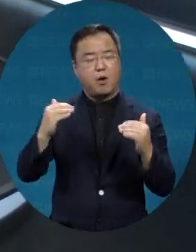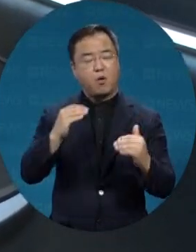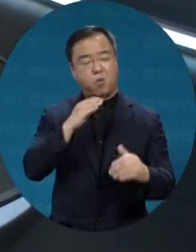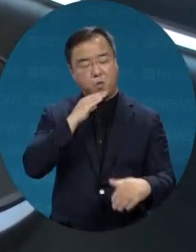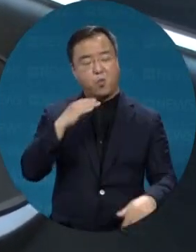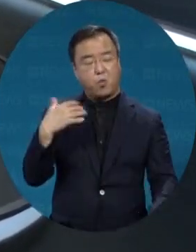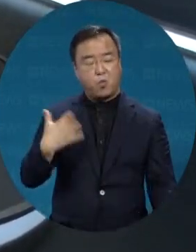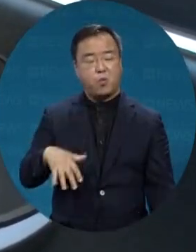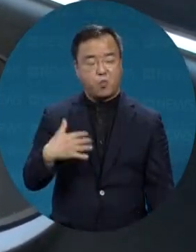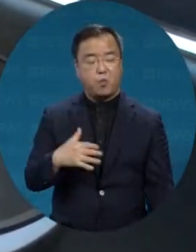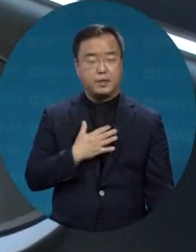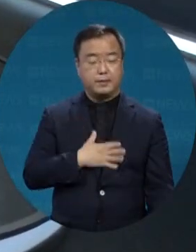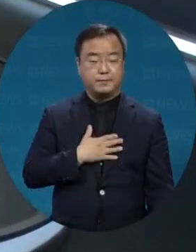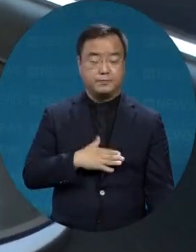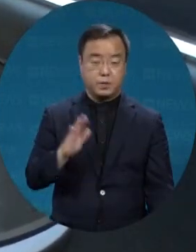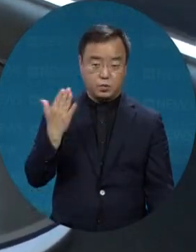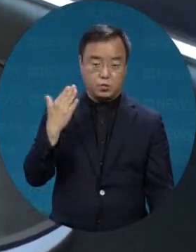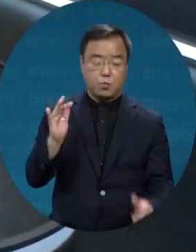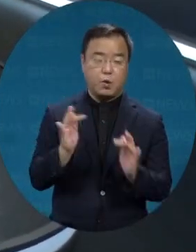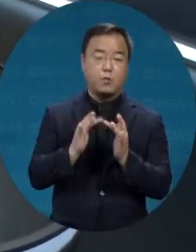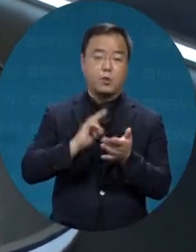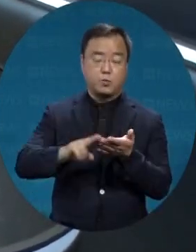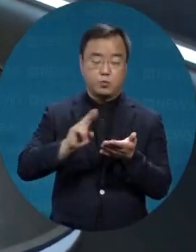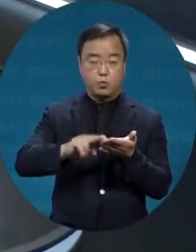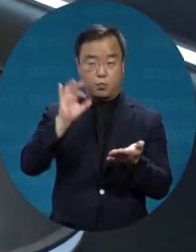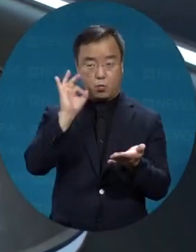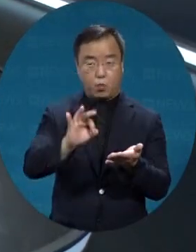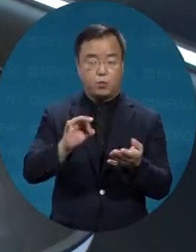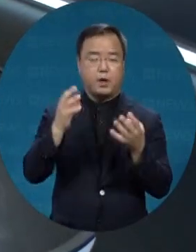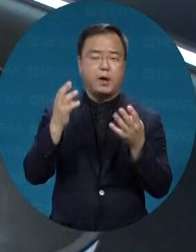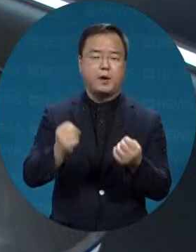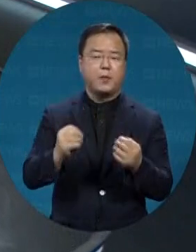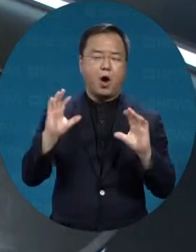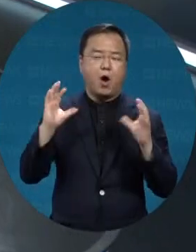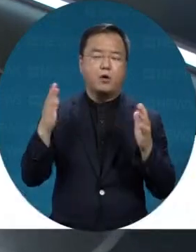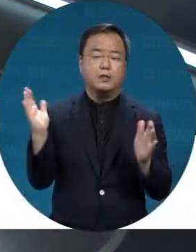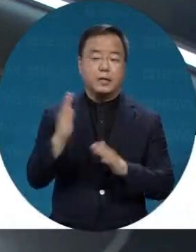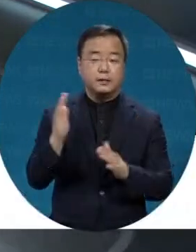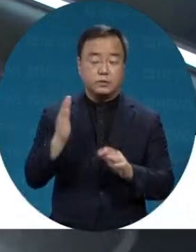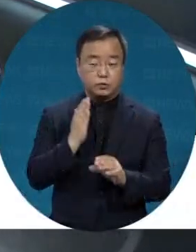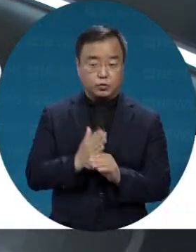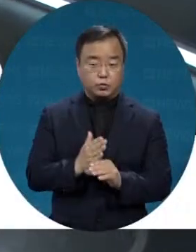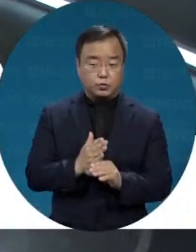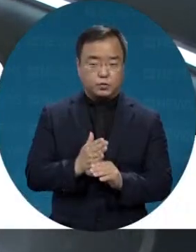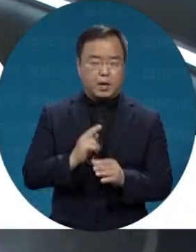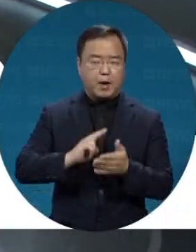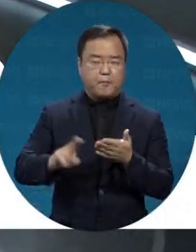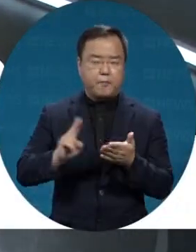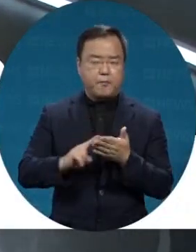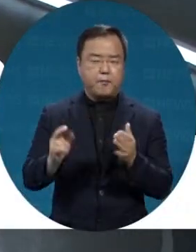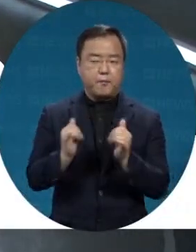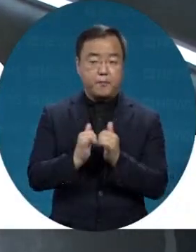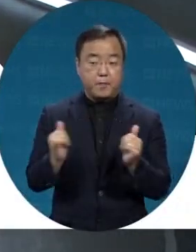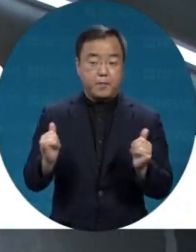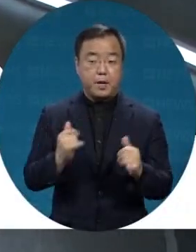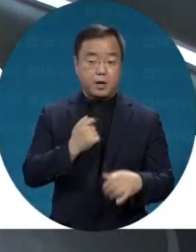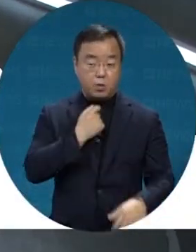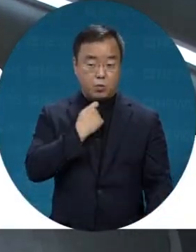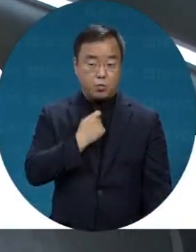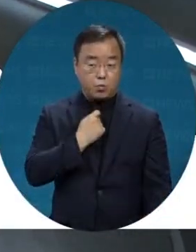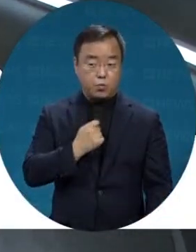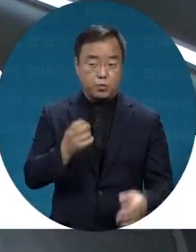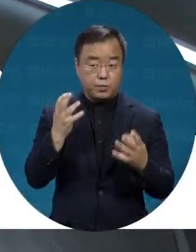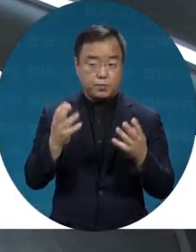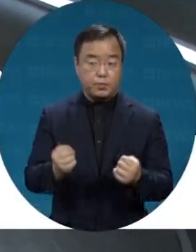듭니다 요즘 또 워낙 웹툰을 많이 보기도 하죠 요즘 어린 학생들 중에는요 만화 꿈꾸는 학생들도 많아요